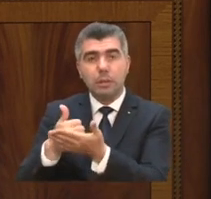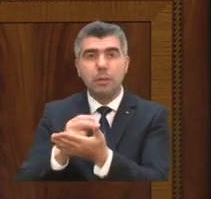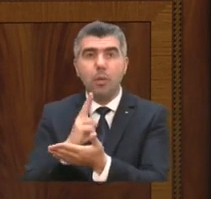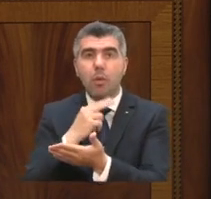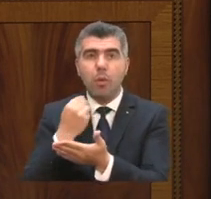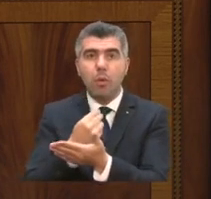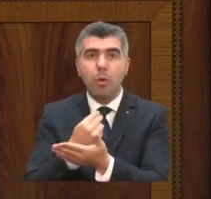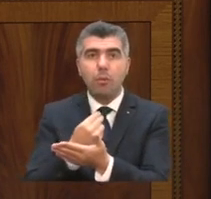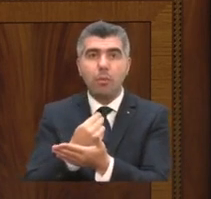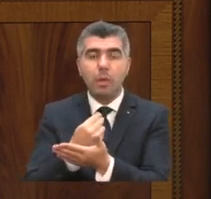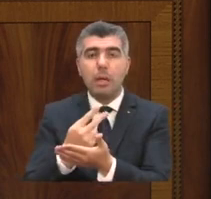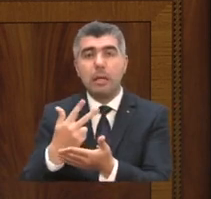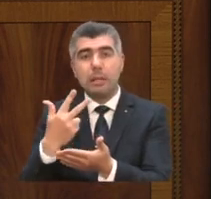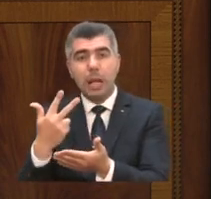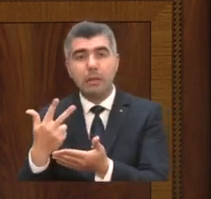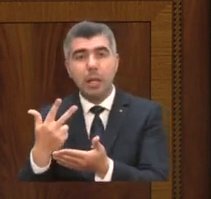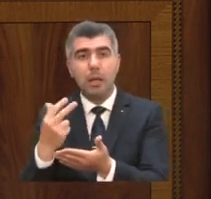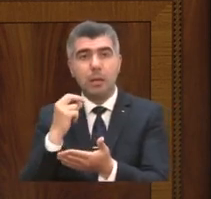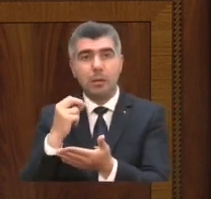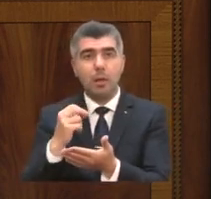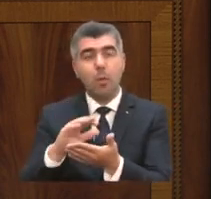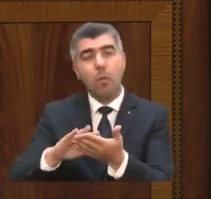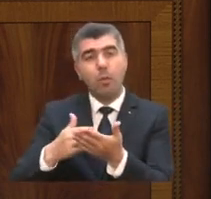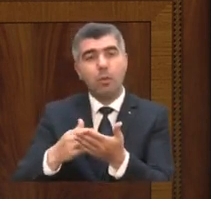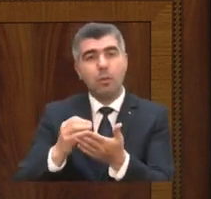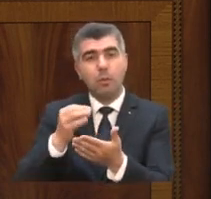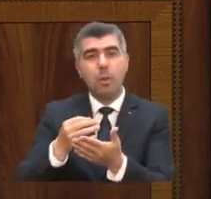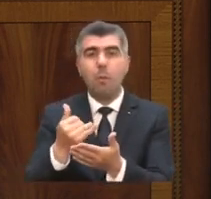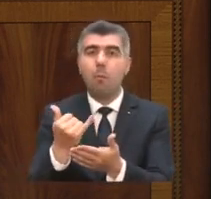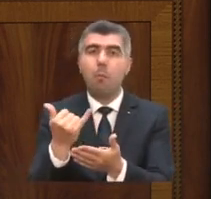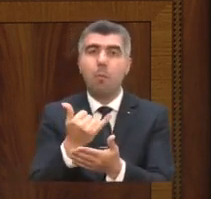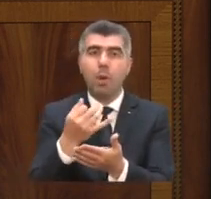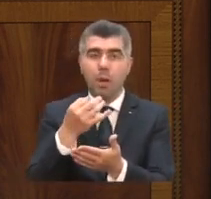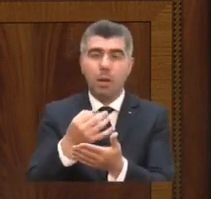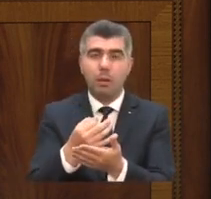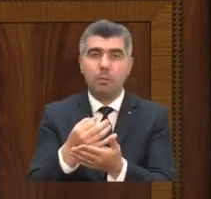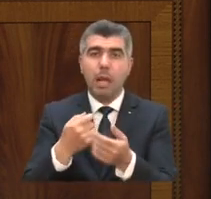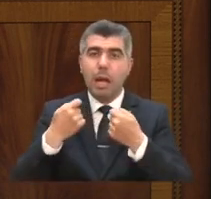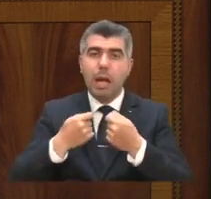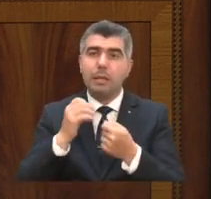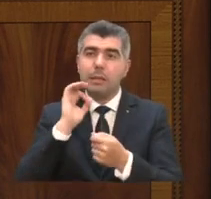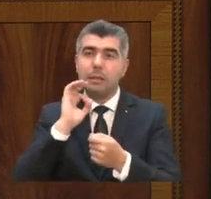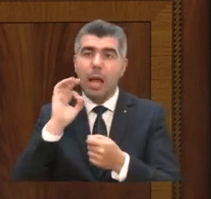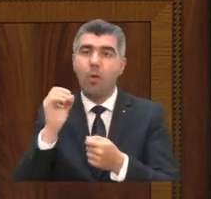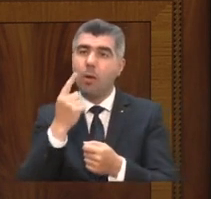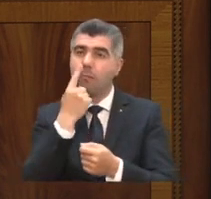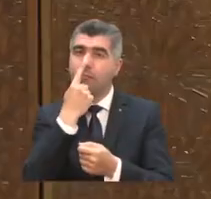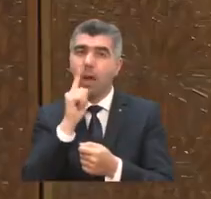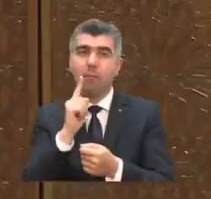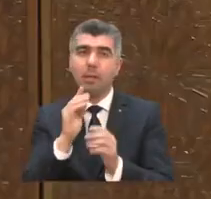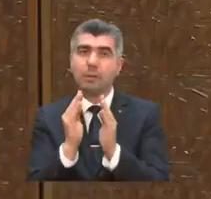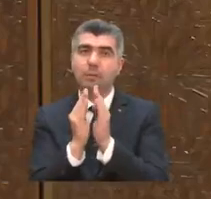انا غاتفق مع الرئيس ديالك واجي تذكر معايا. انا ما نظنش ان الرئيس ديالك السي بوانو غادي يبغي. ها